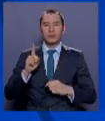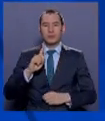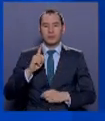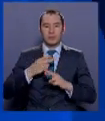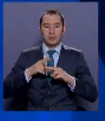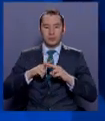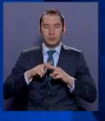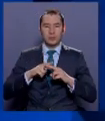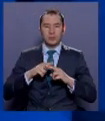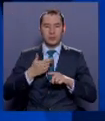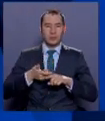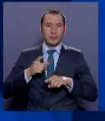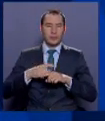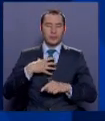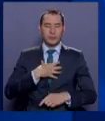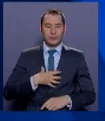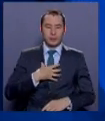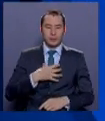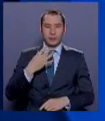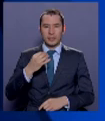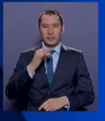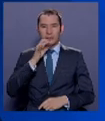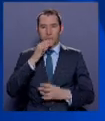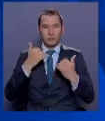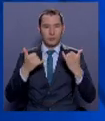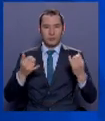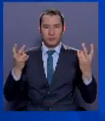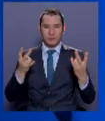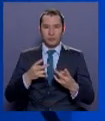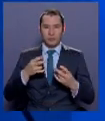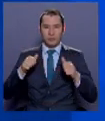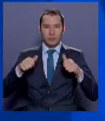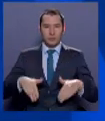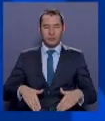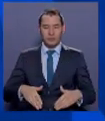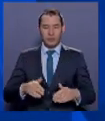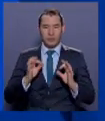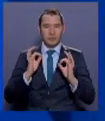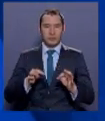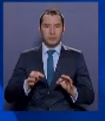öte orındı jäne der kezinde kabıldanıp otırgan zañ.